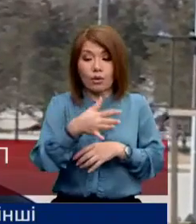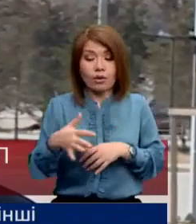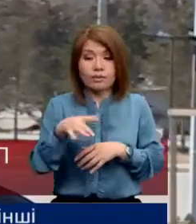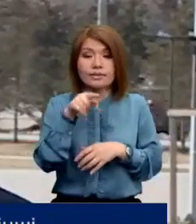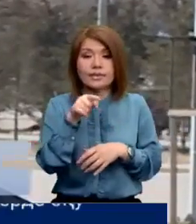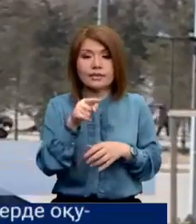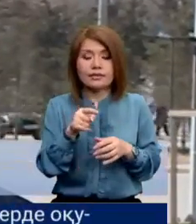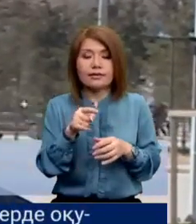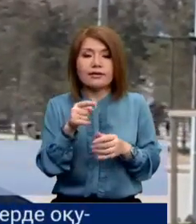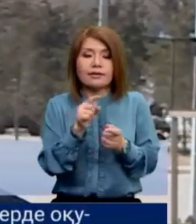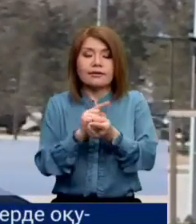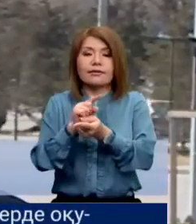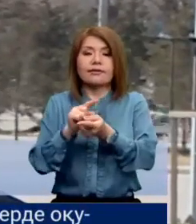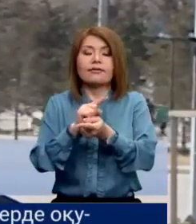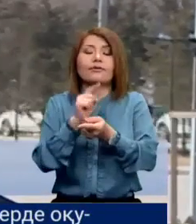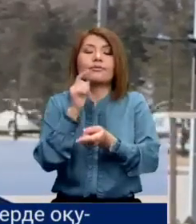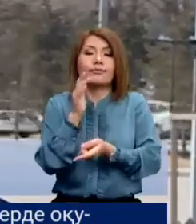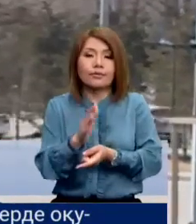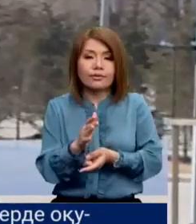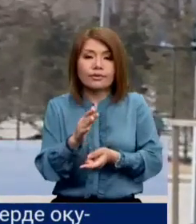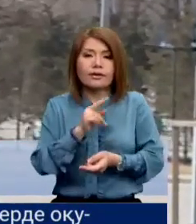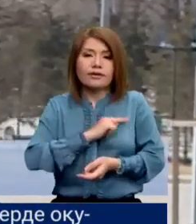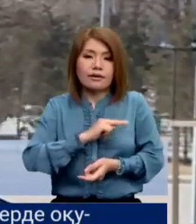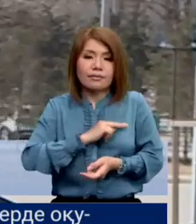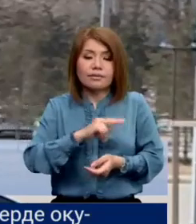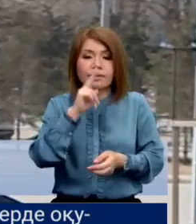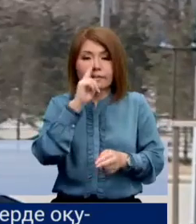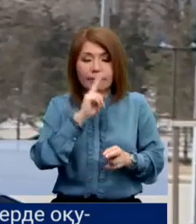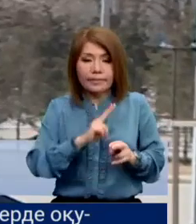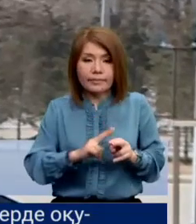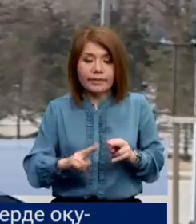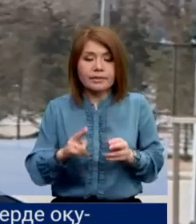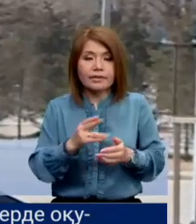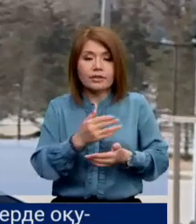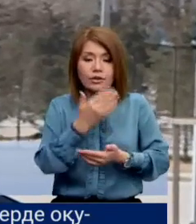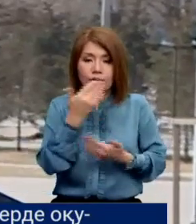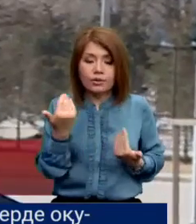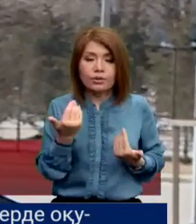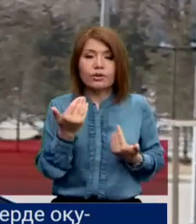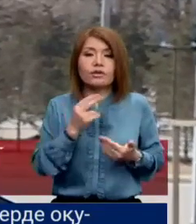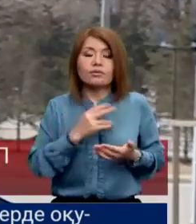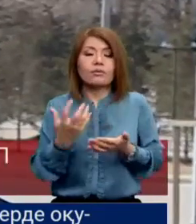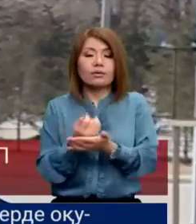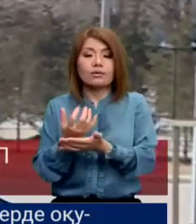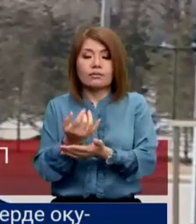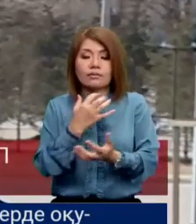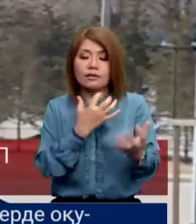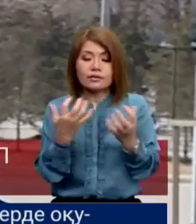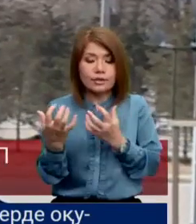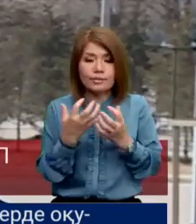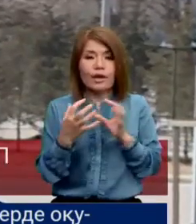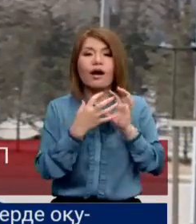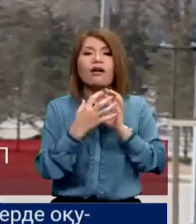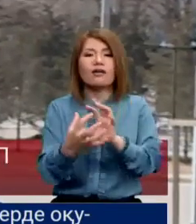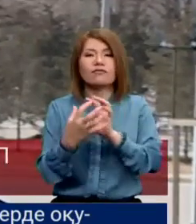ойымша ол үлкен өзгерістерді алып келеді. Ол жұмыссыздықтан арылтады деп санаймын. Және де біздің қаламызда автобус